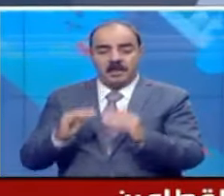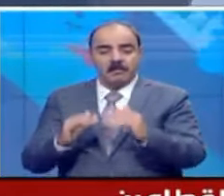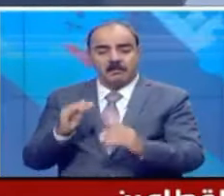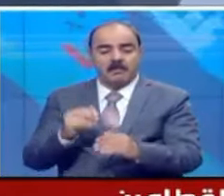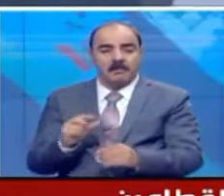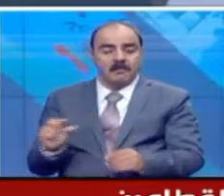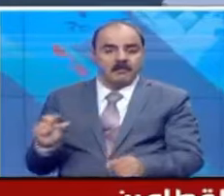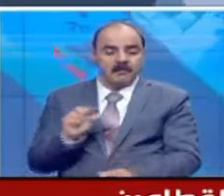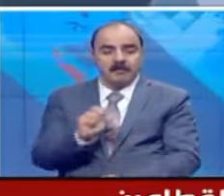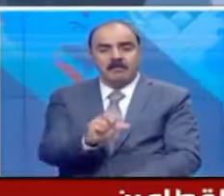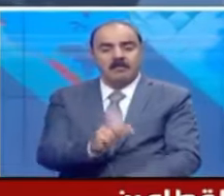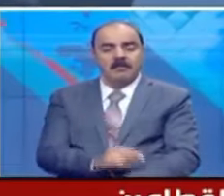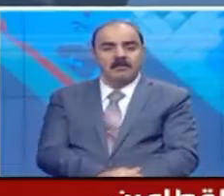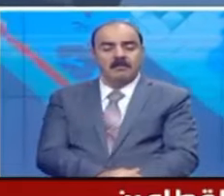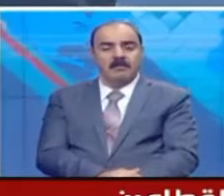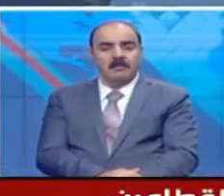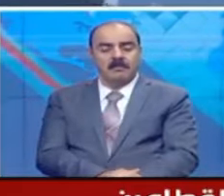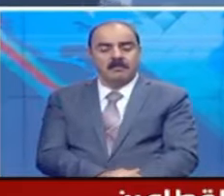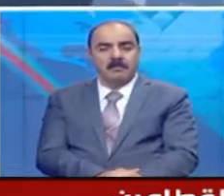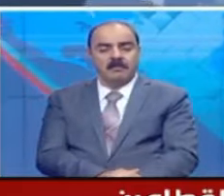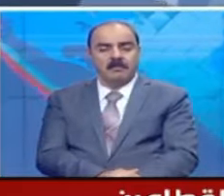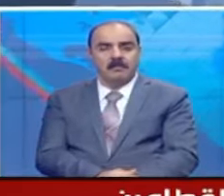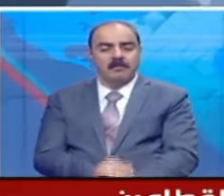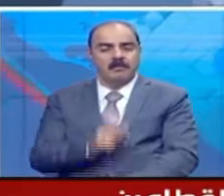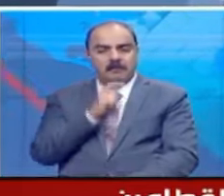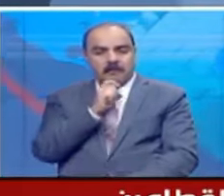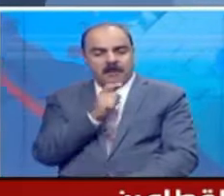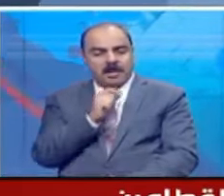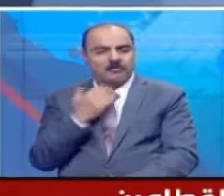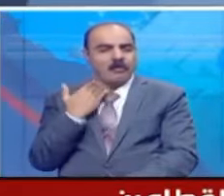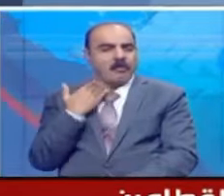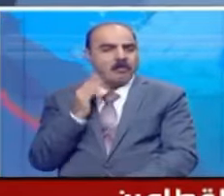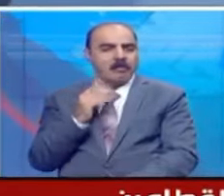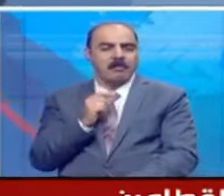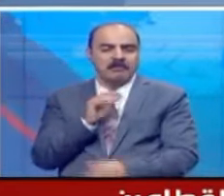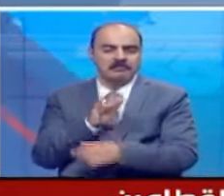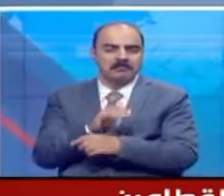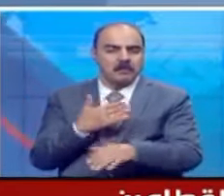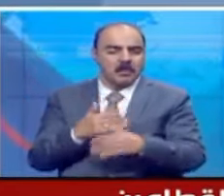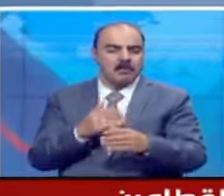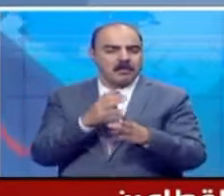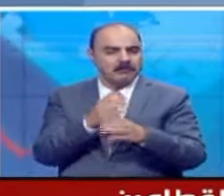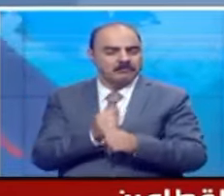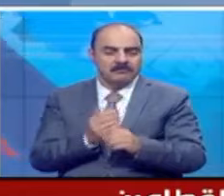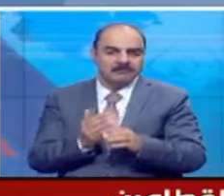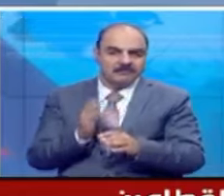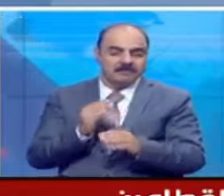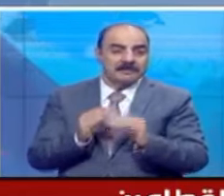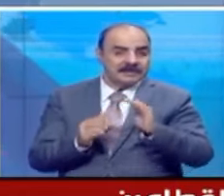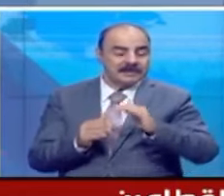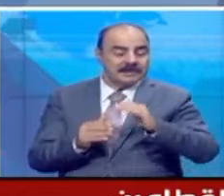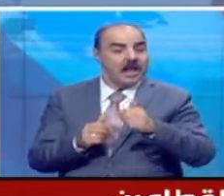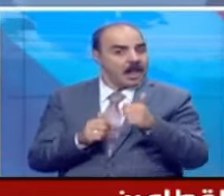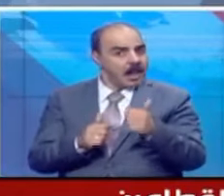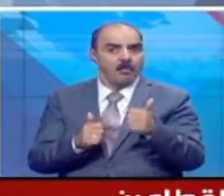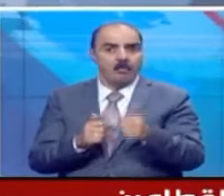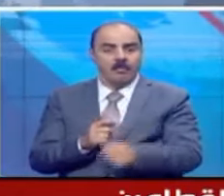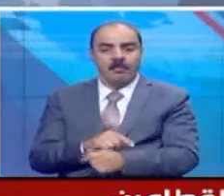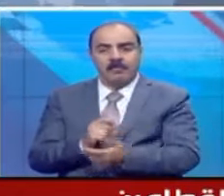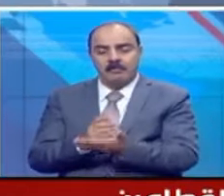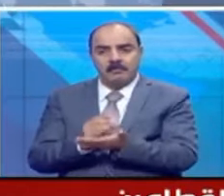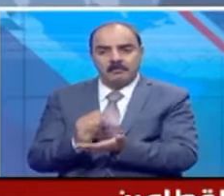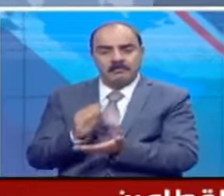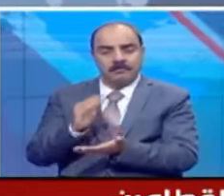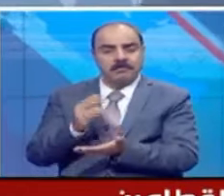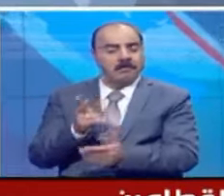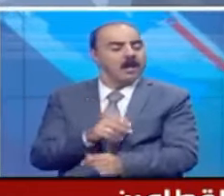جزء لأصحاب معاشات تكافل وكرامة في حدود مقدراتهم المالية وأن ترفع هذه